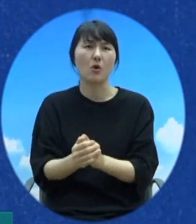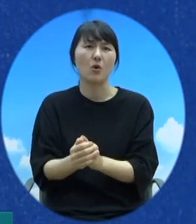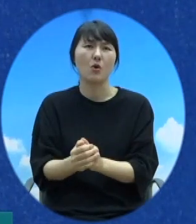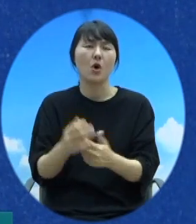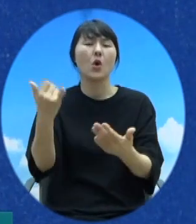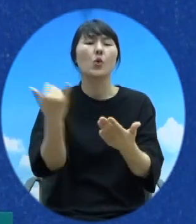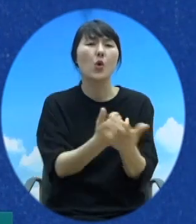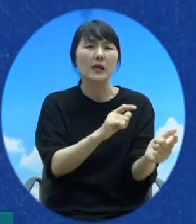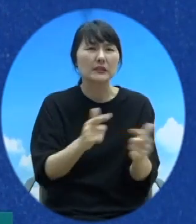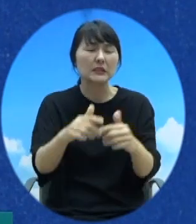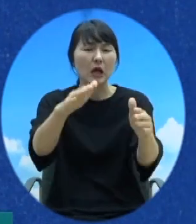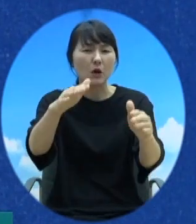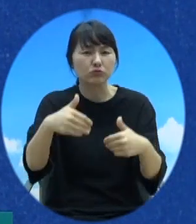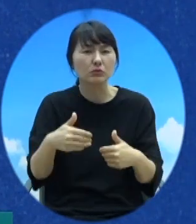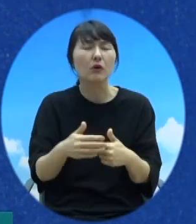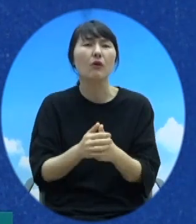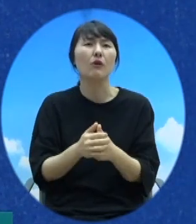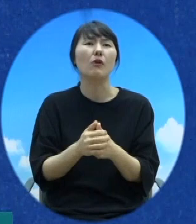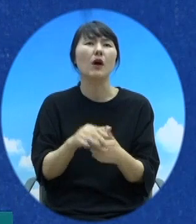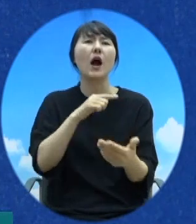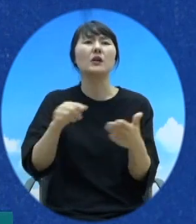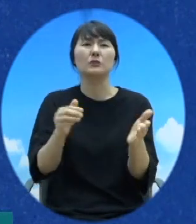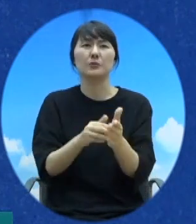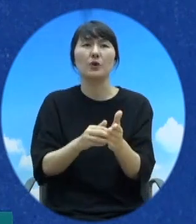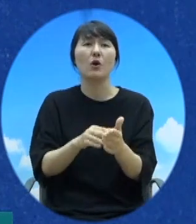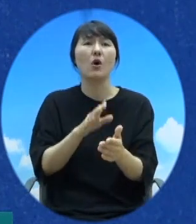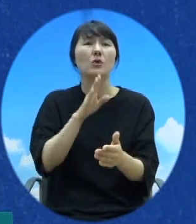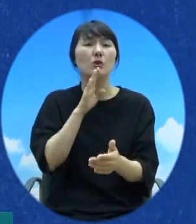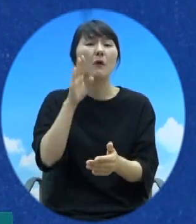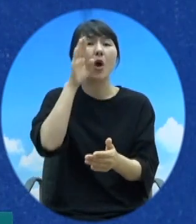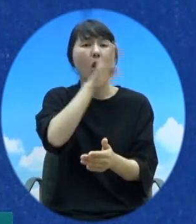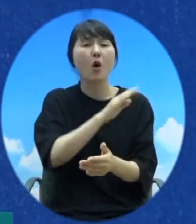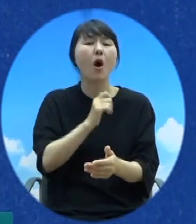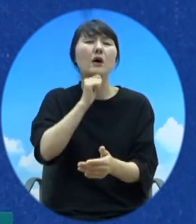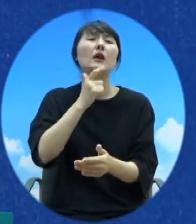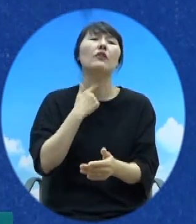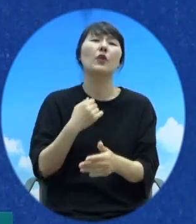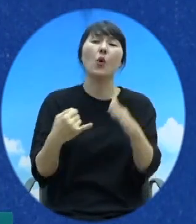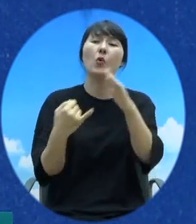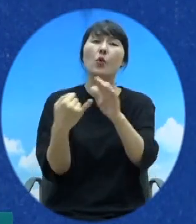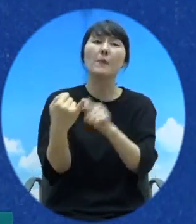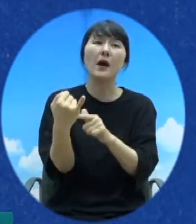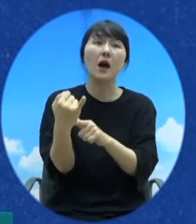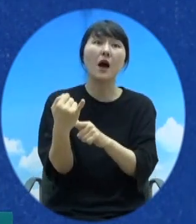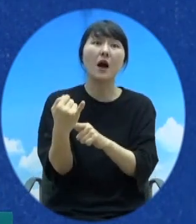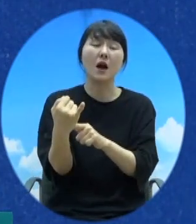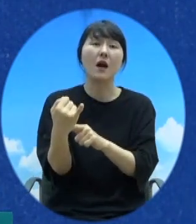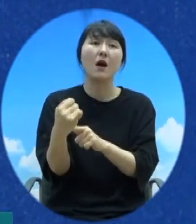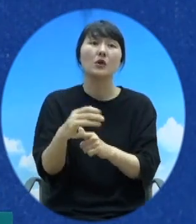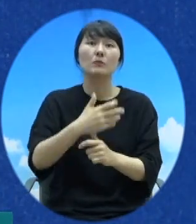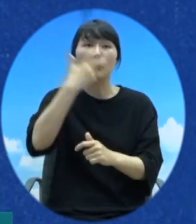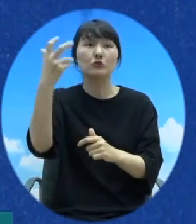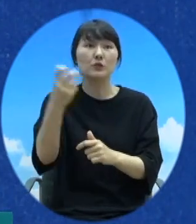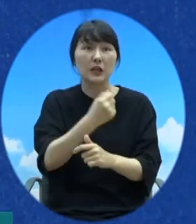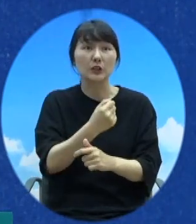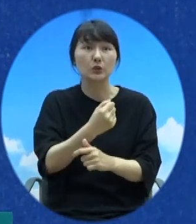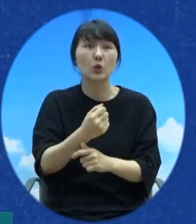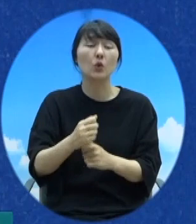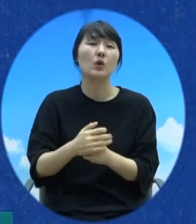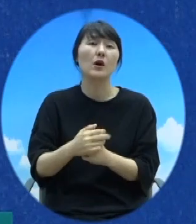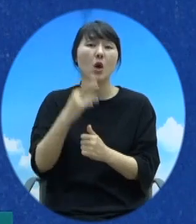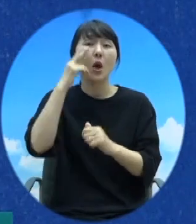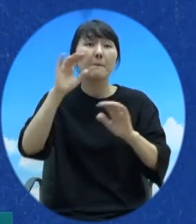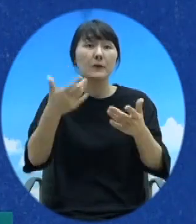될 한 흑인 소녀가 그 나라 민족을 위하여 쓰임받는 위대한 사람으로 세워지게 되는